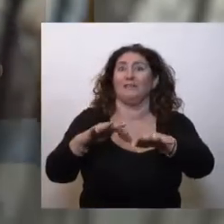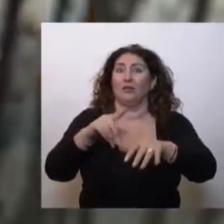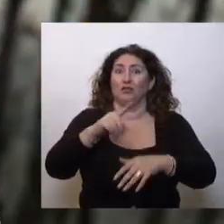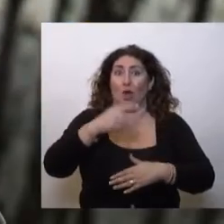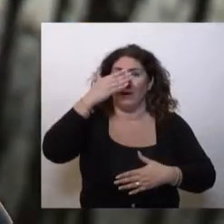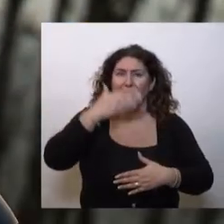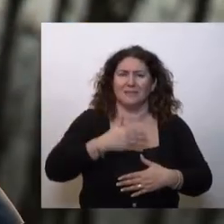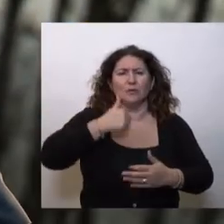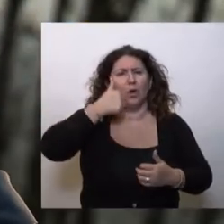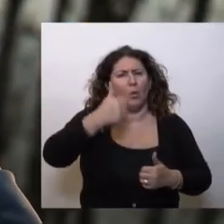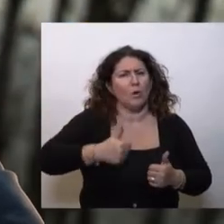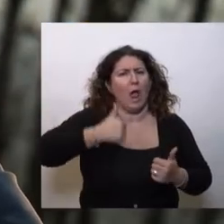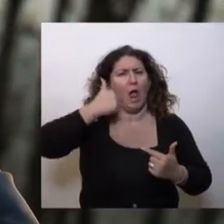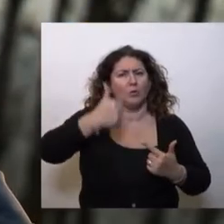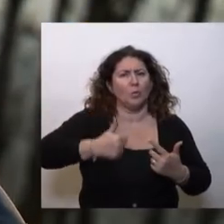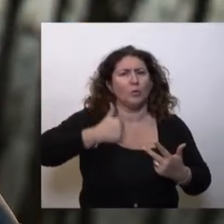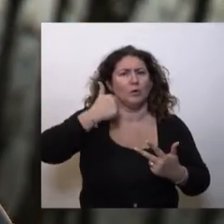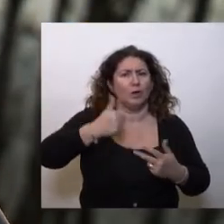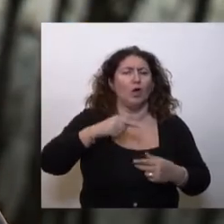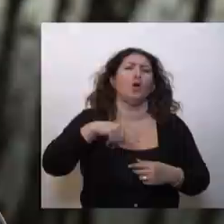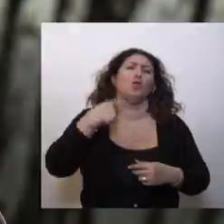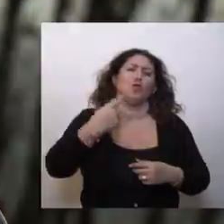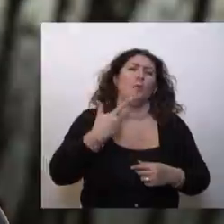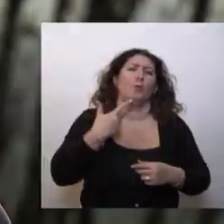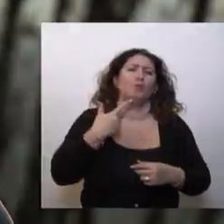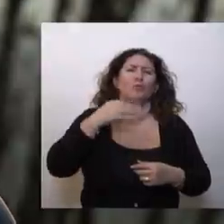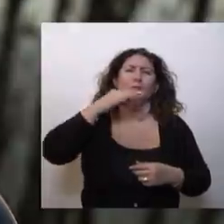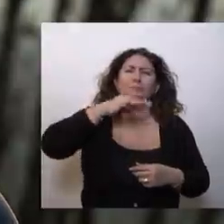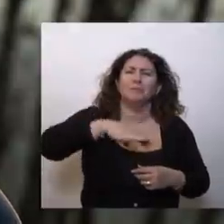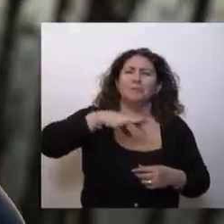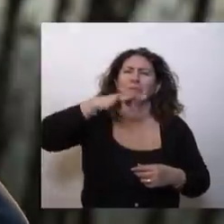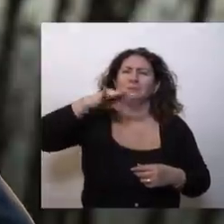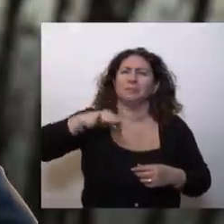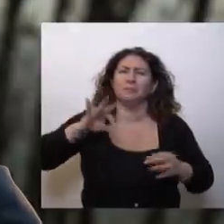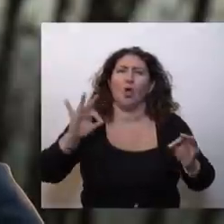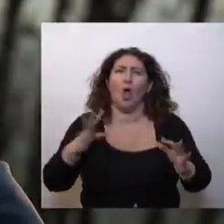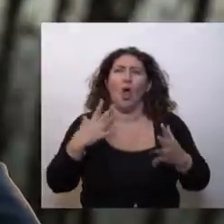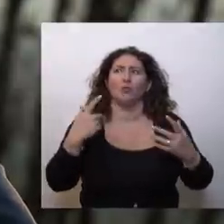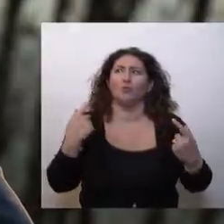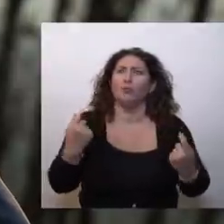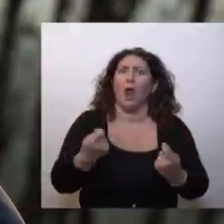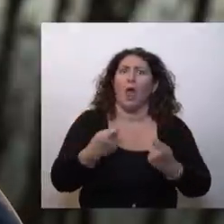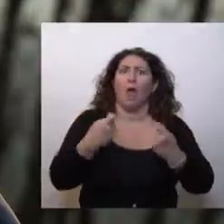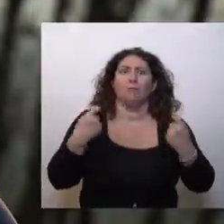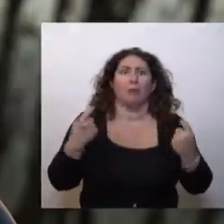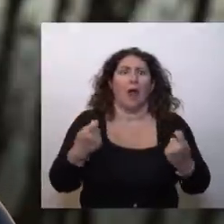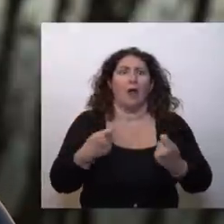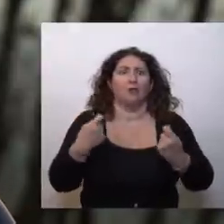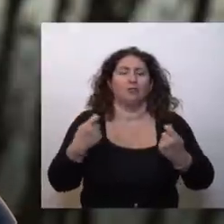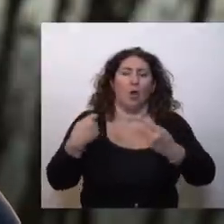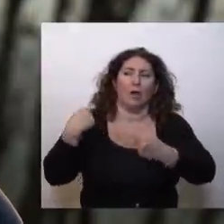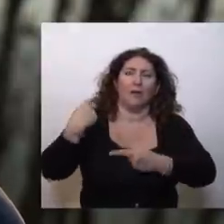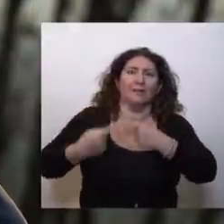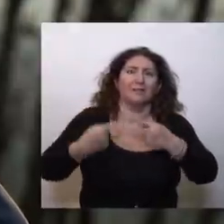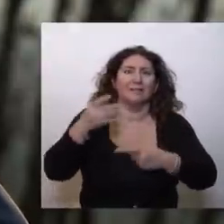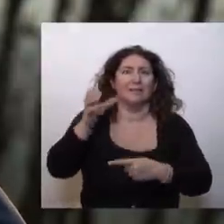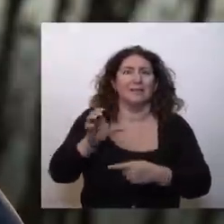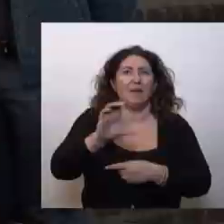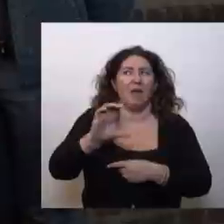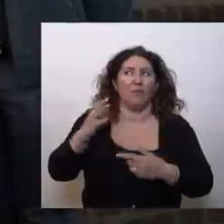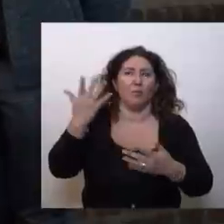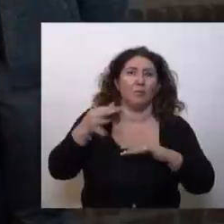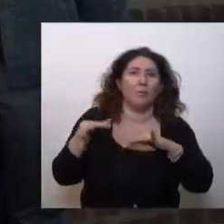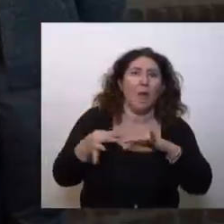poi anche per determinate occasioni di celebrazione della dinastia, come